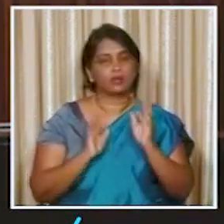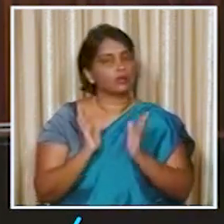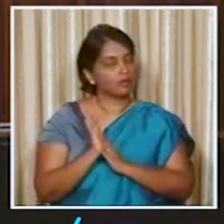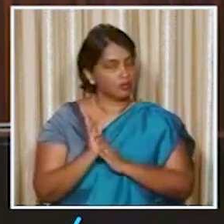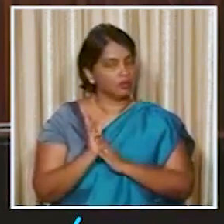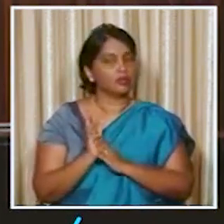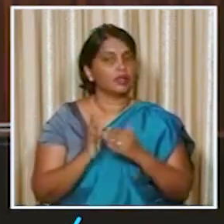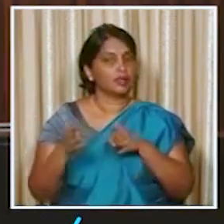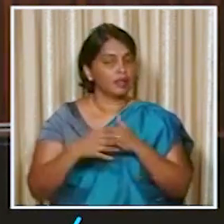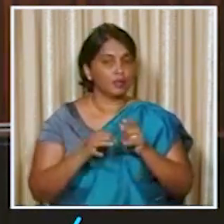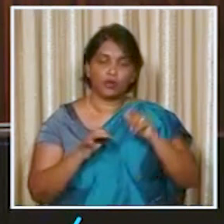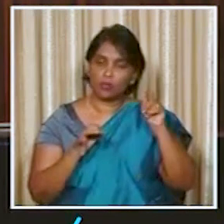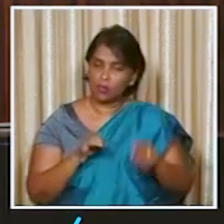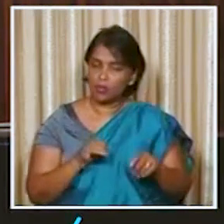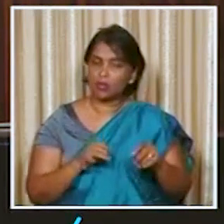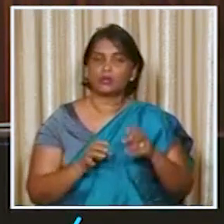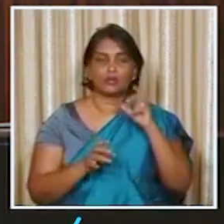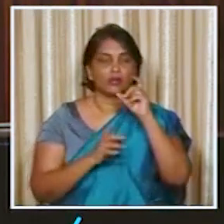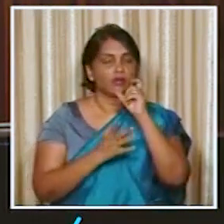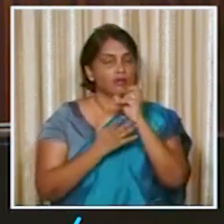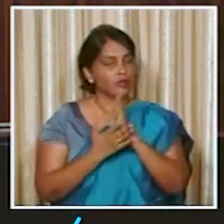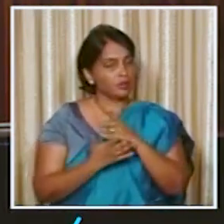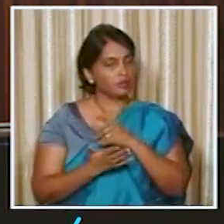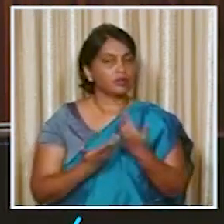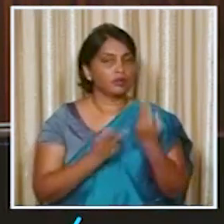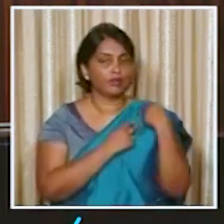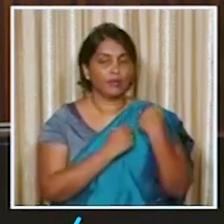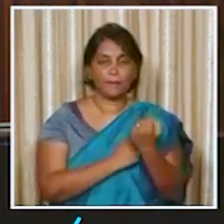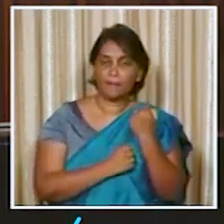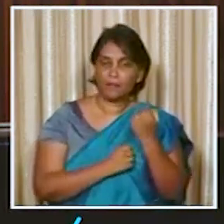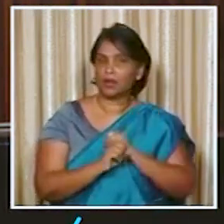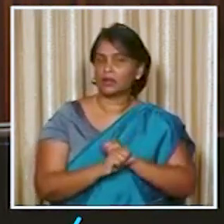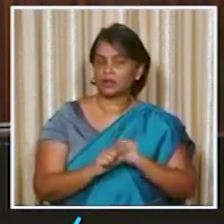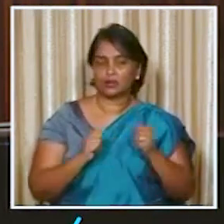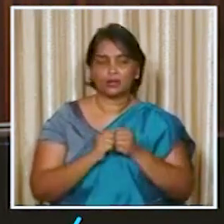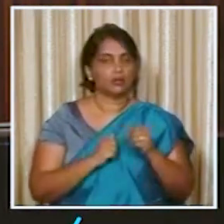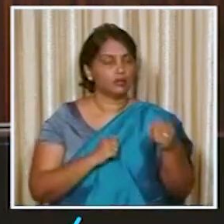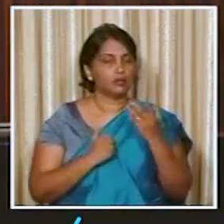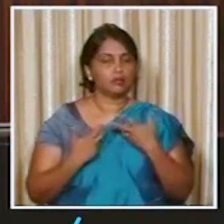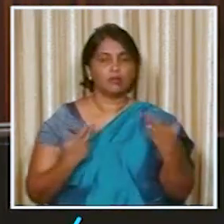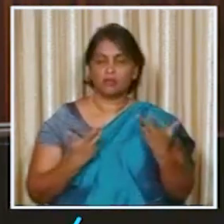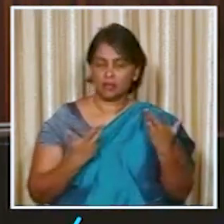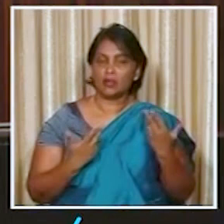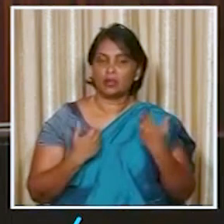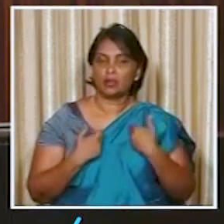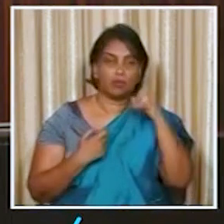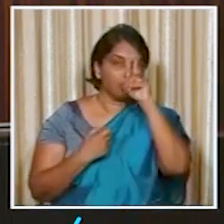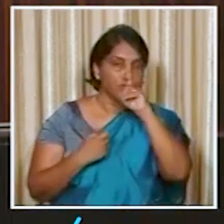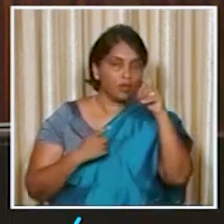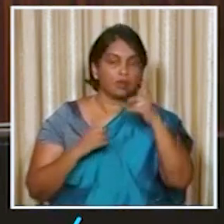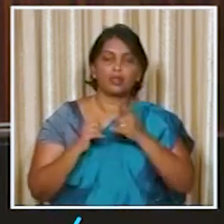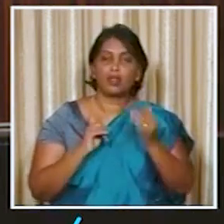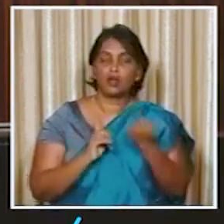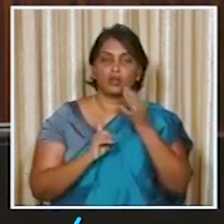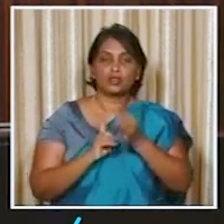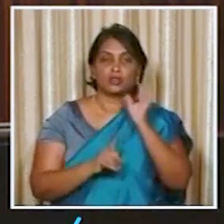අග්‍රාමාත්‍යවරයෙක්ද කැබිනට් මණ්ඩලයක්ද විවස්ථාවෙන් හා මා වෙත පැවරුණු බලයක්ද නොමැතිව කටයුතු කිරීමට නොහැකිව මාසයක් තුල නව